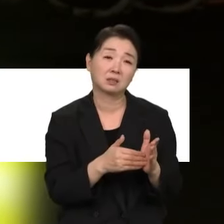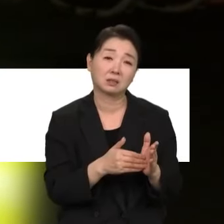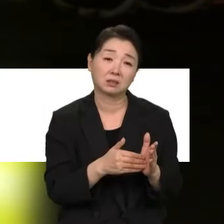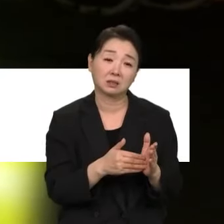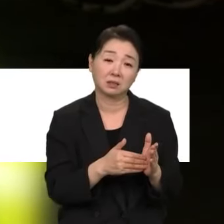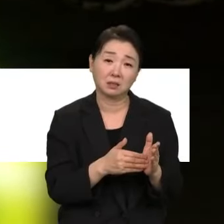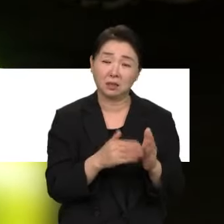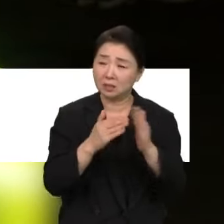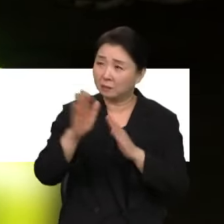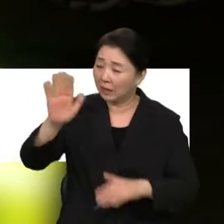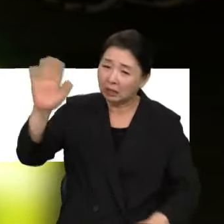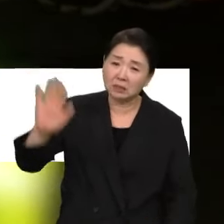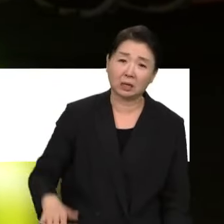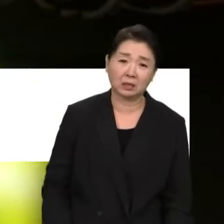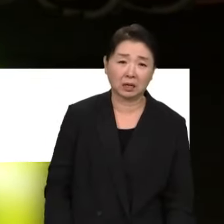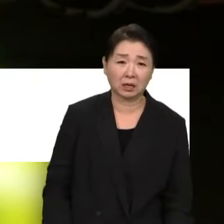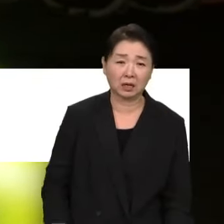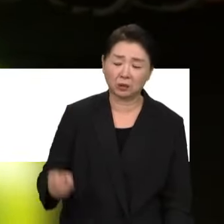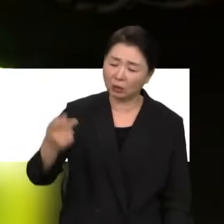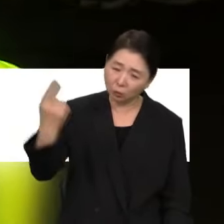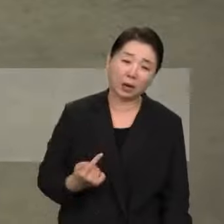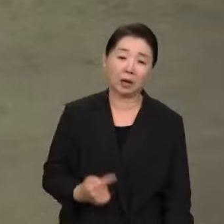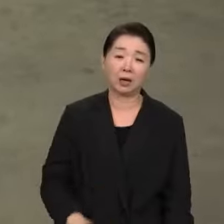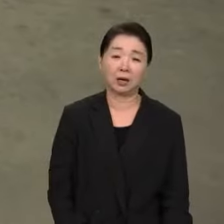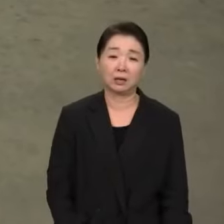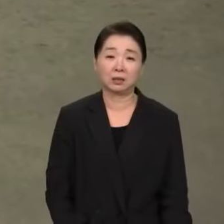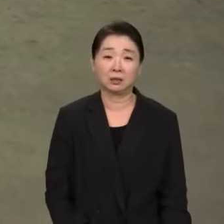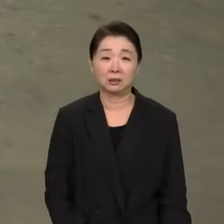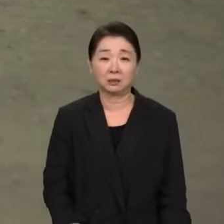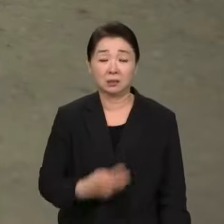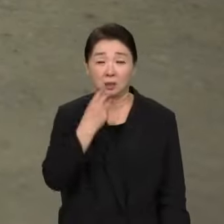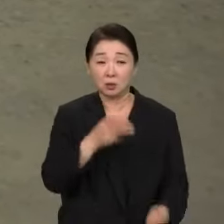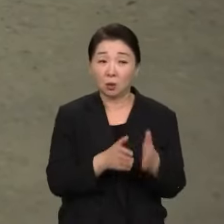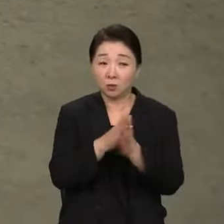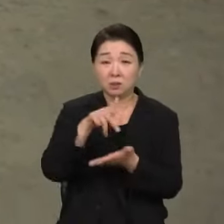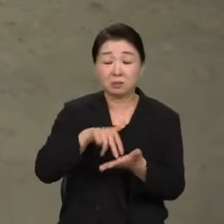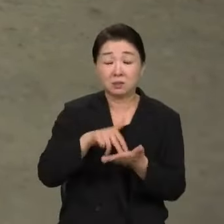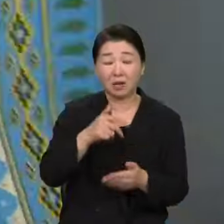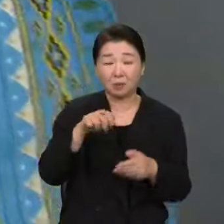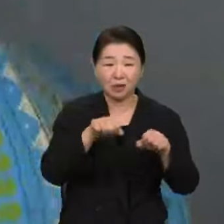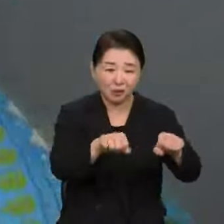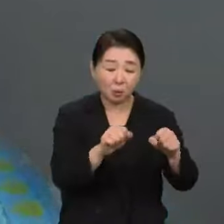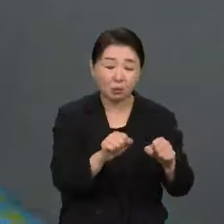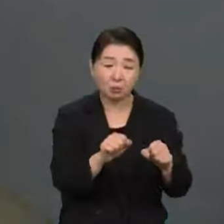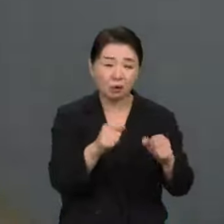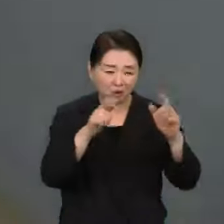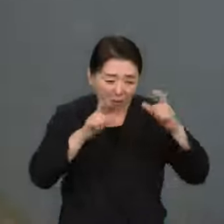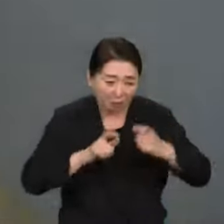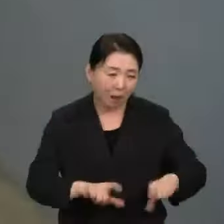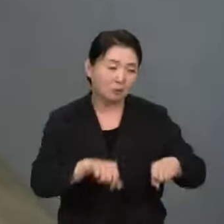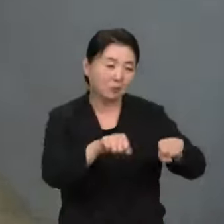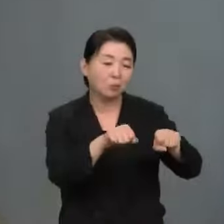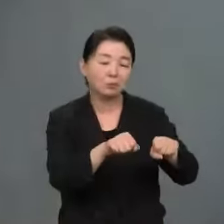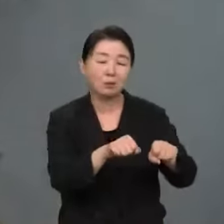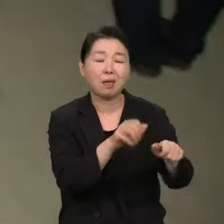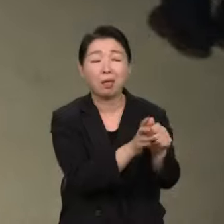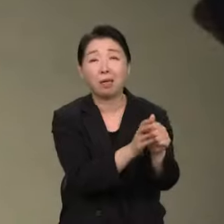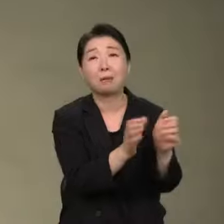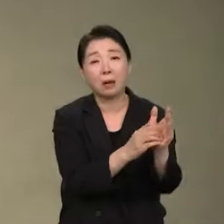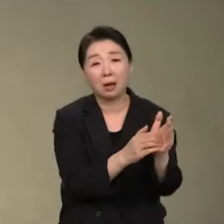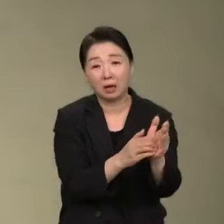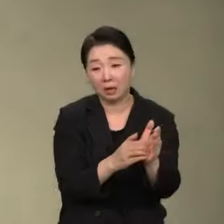안 들어가세요. 다시 나오는 사람들도. 서울시는 아무리 청소 인력을 밤새 투입해도 시민들이